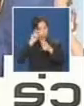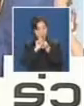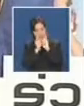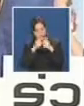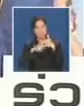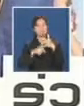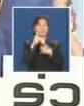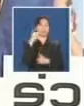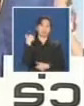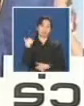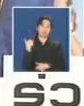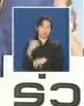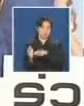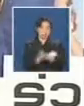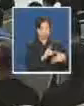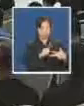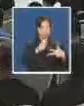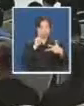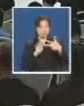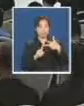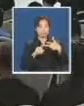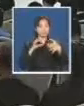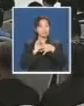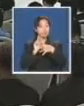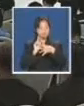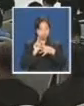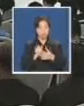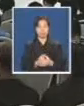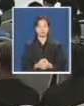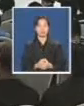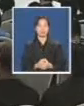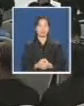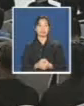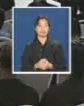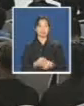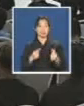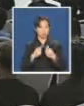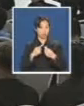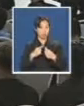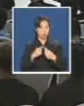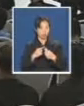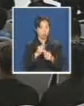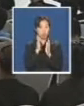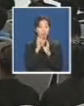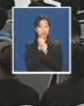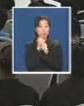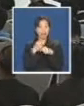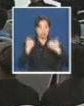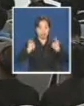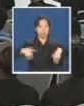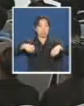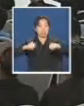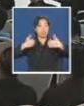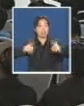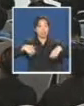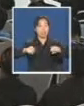ครับของขวัญที่ 3นะครับก็คือในส่วนของพี่น้องที่ประกอบอาชีพมอเตอร์ไซค์รับจ้างครับ